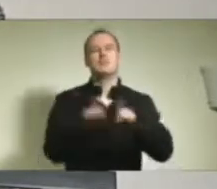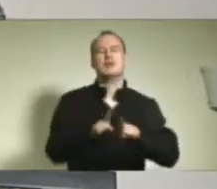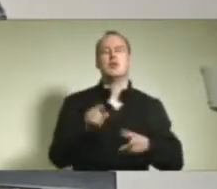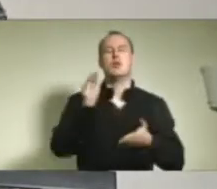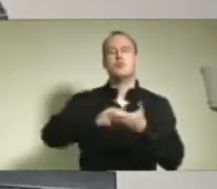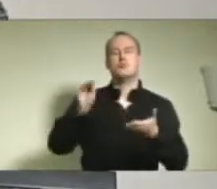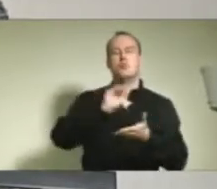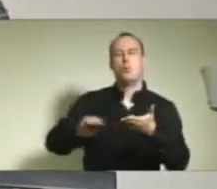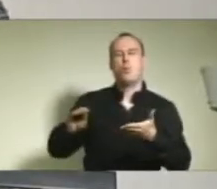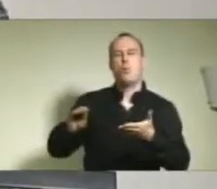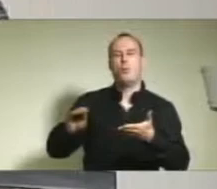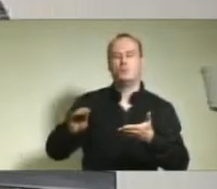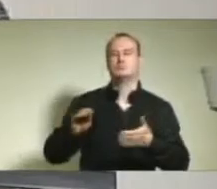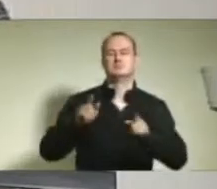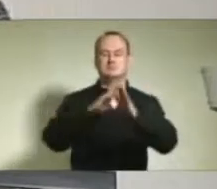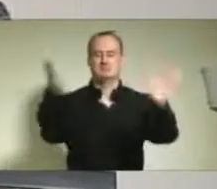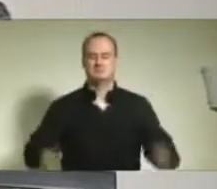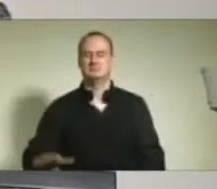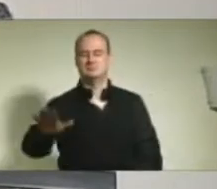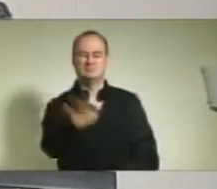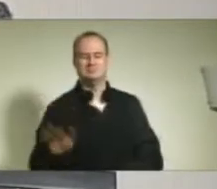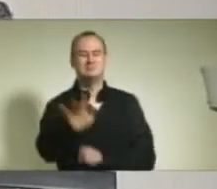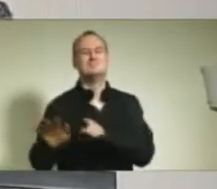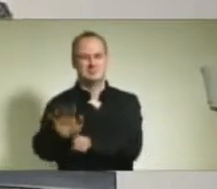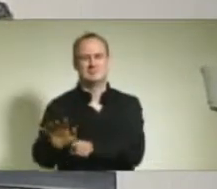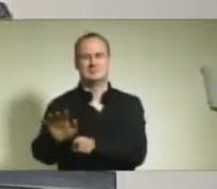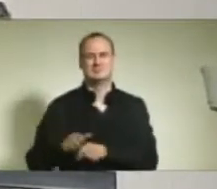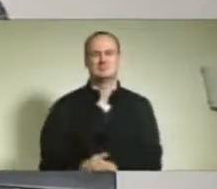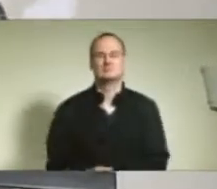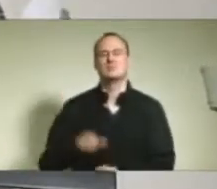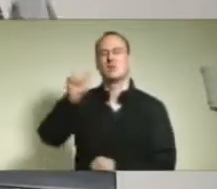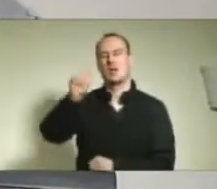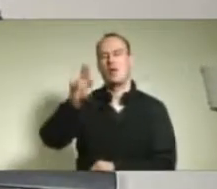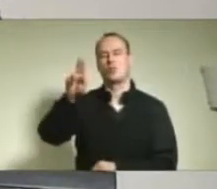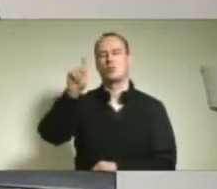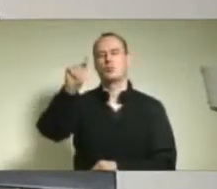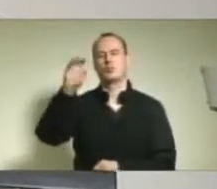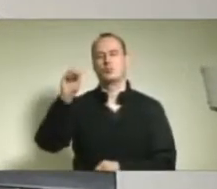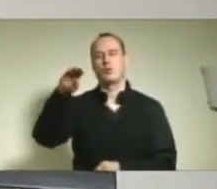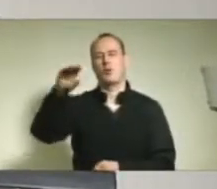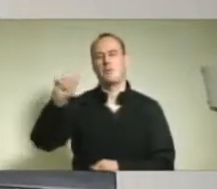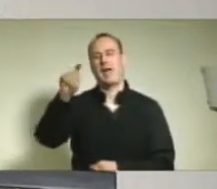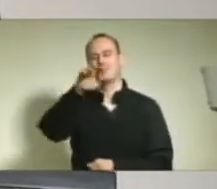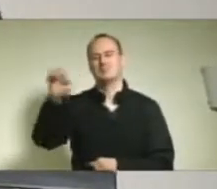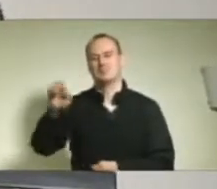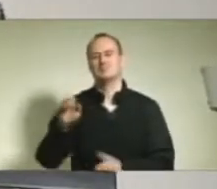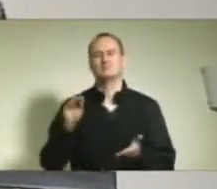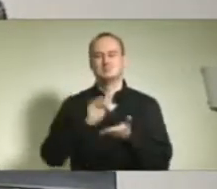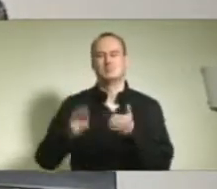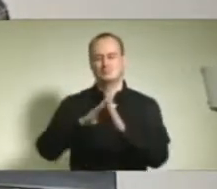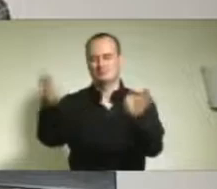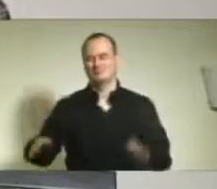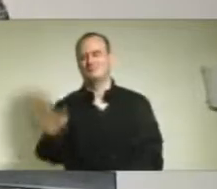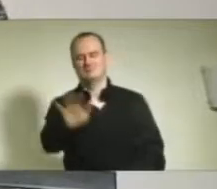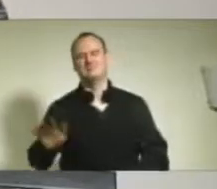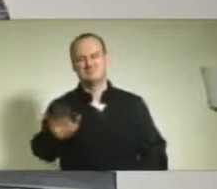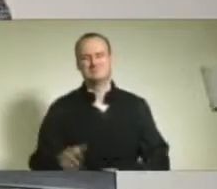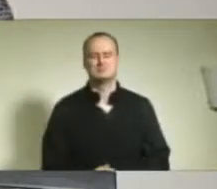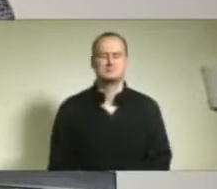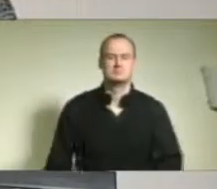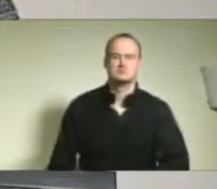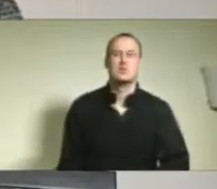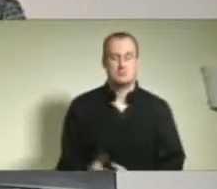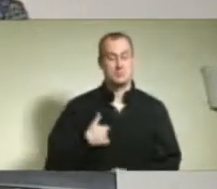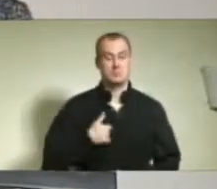le client, mais qui, malheureusement, aura des conséquences sur le personnel. Et syndicalement, on sera très vigilant là-dessus. Et donc, du